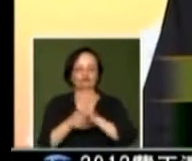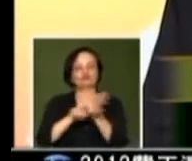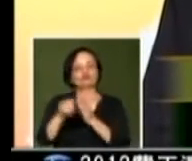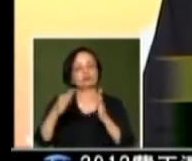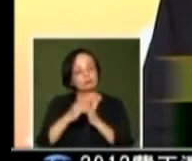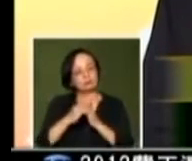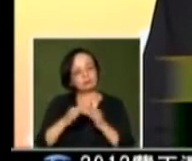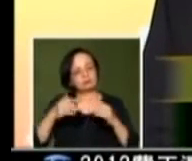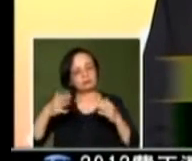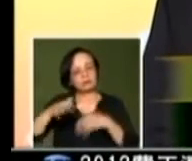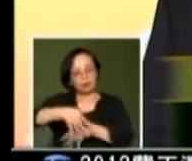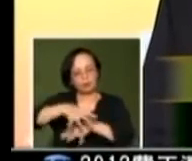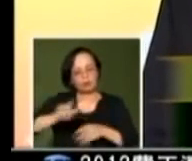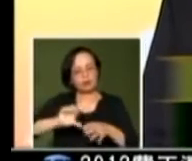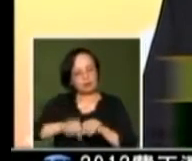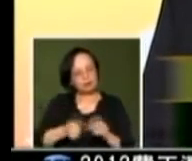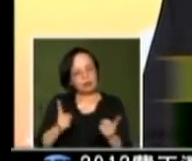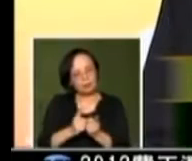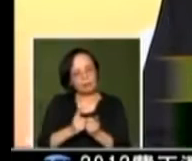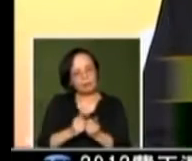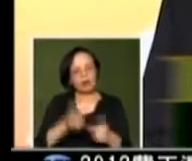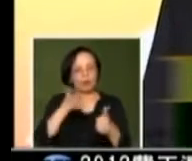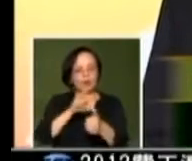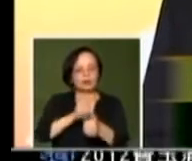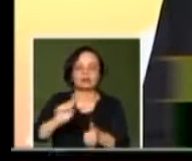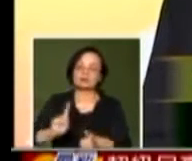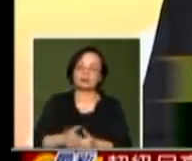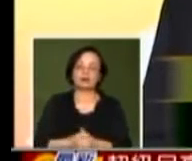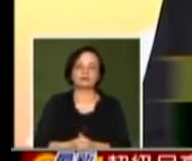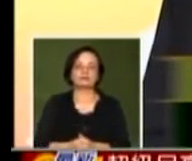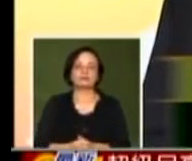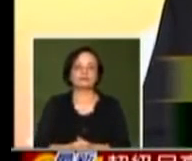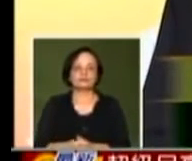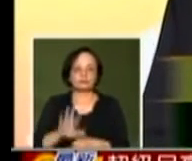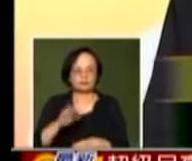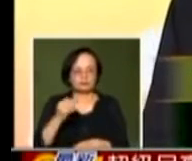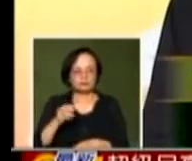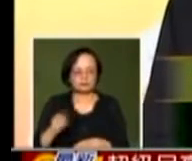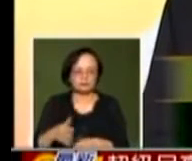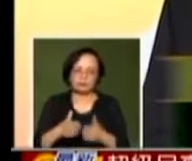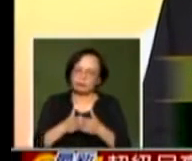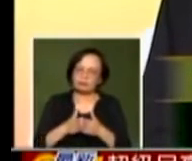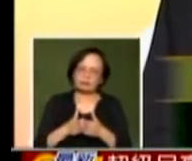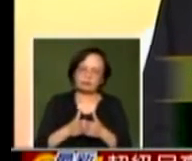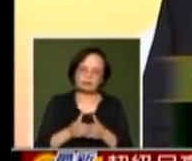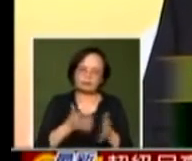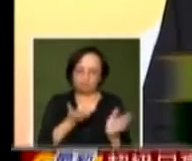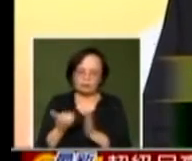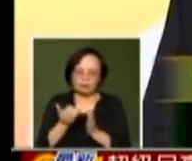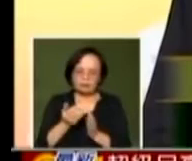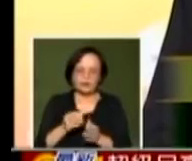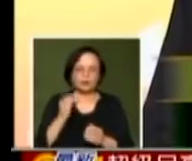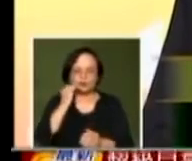个问题，就是讲是一日游行的解散，还是爱过六日啦？你若讲